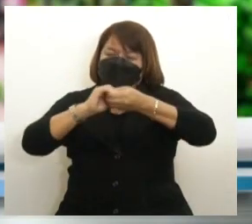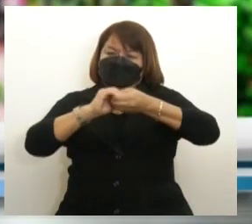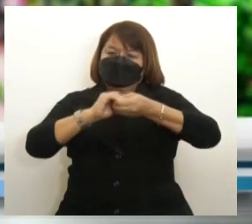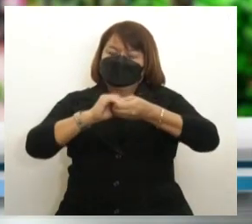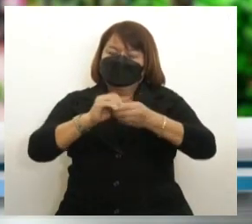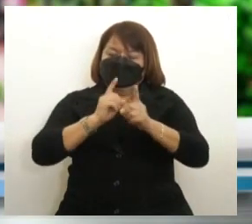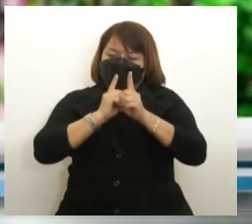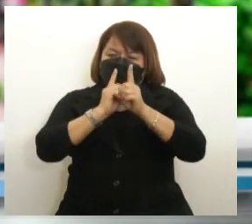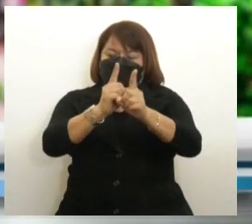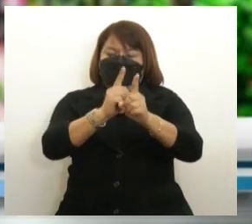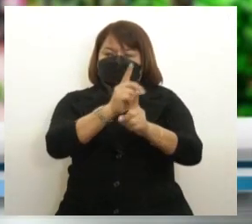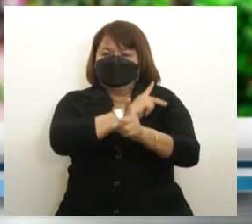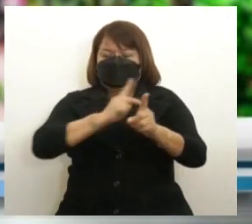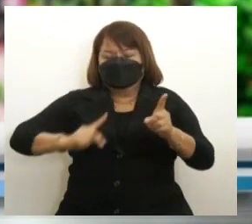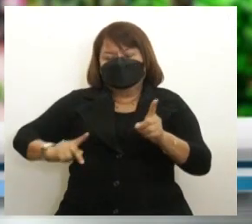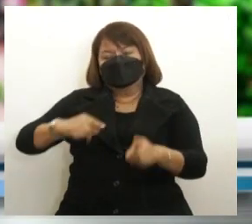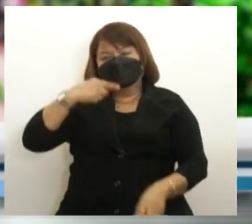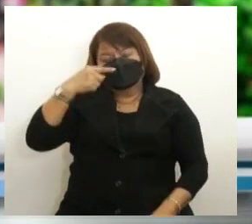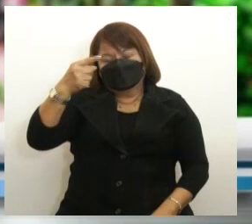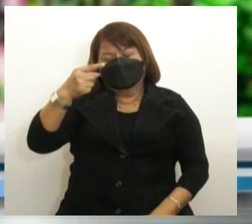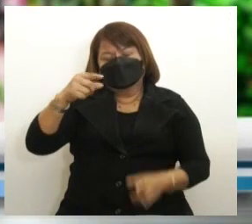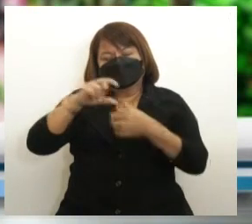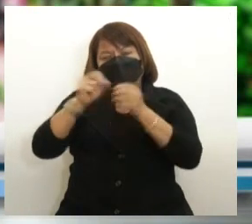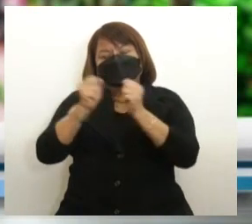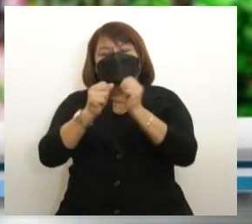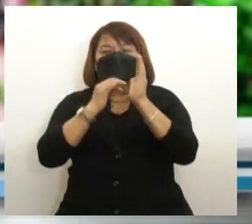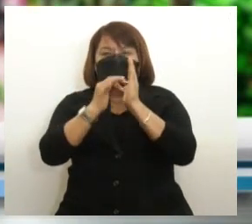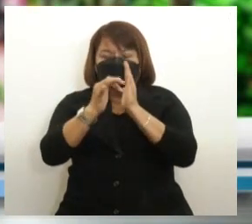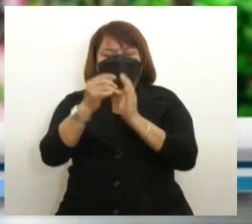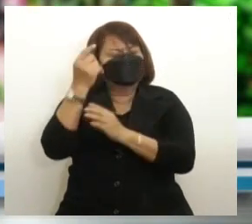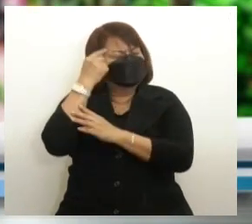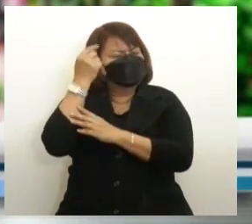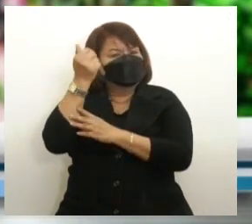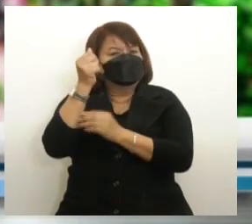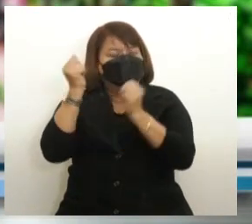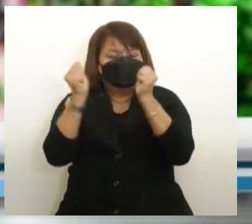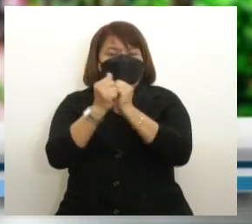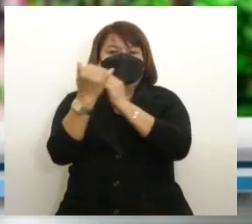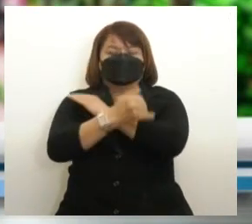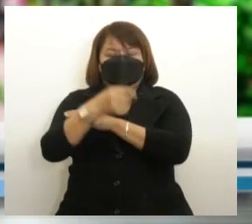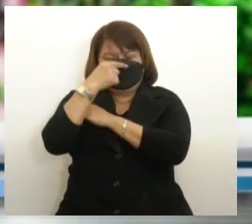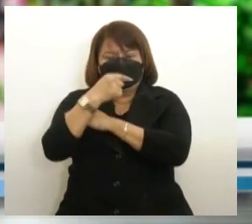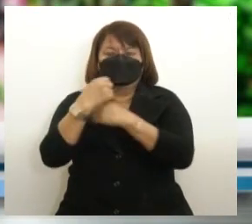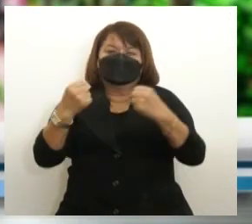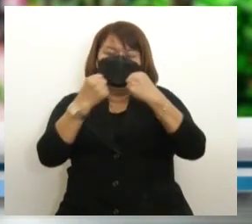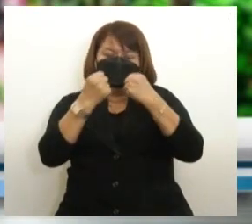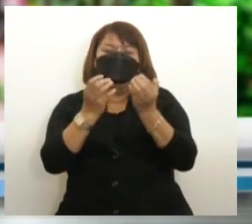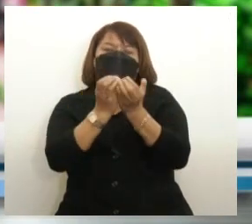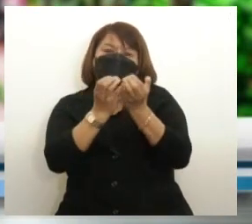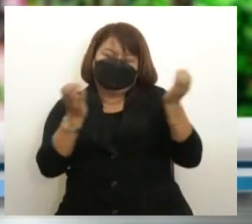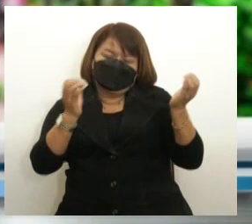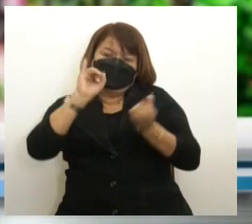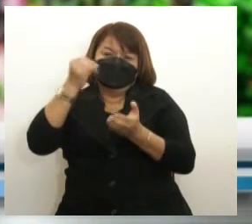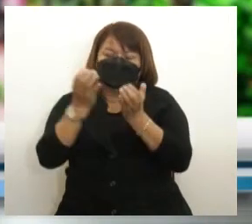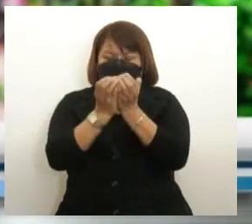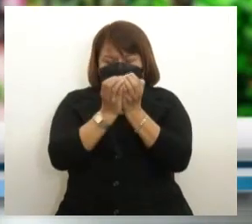รมราโชบายด้านการศึกษาที่มีทัศนคติที่ดีต่อบ้านเมืองและยึดมั่นในเรื่องคุณธรรมจริยธรรมเป็นคุ